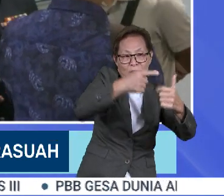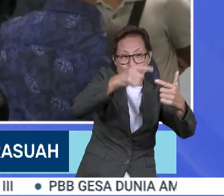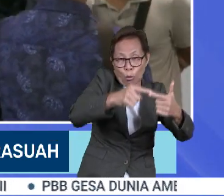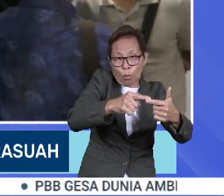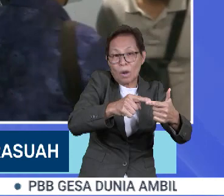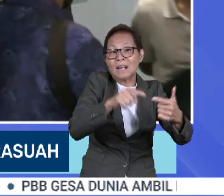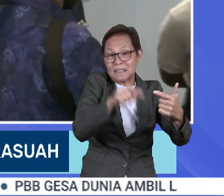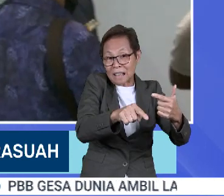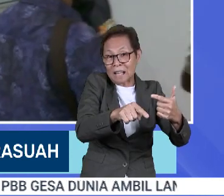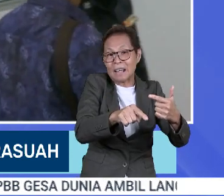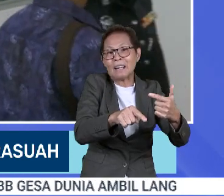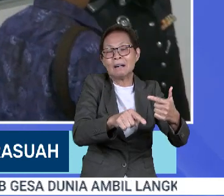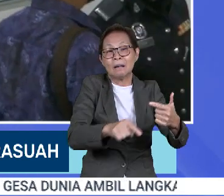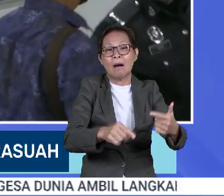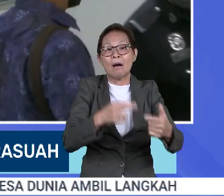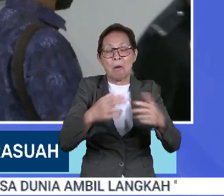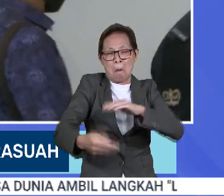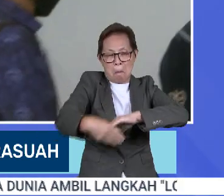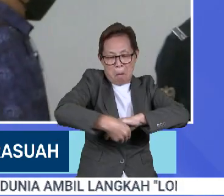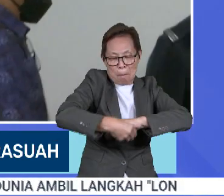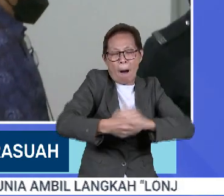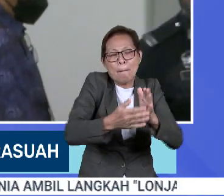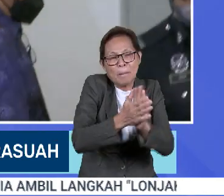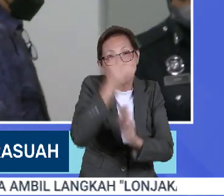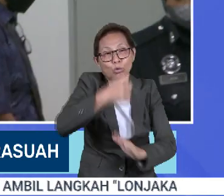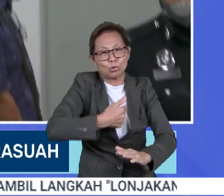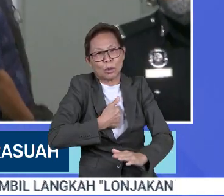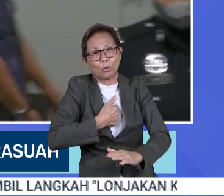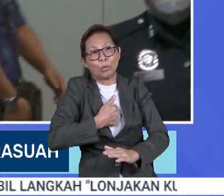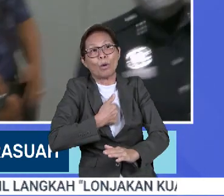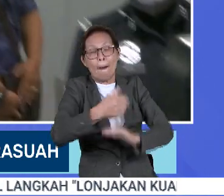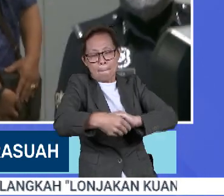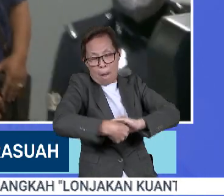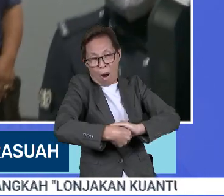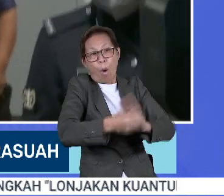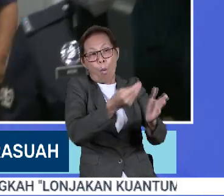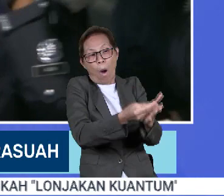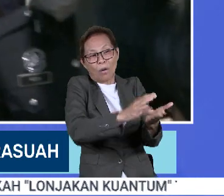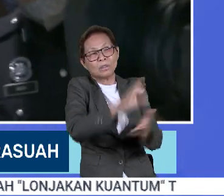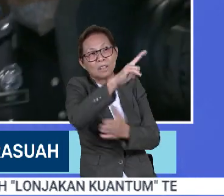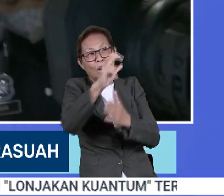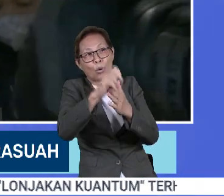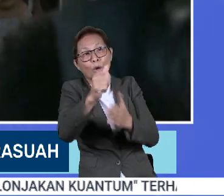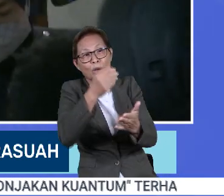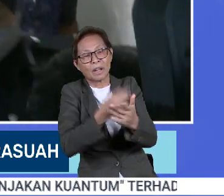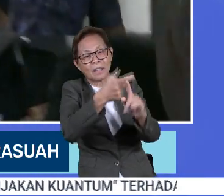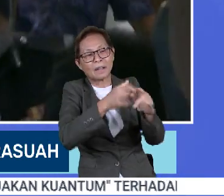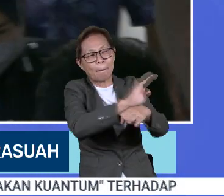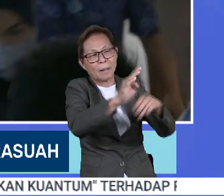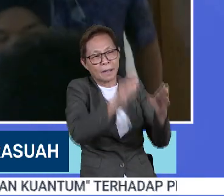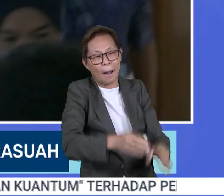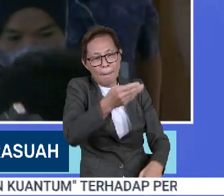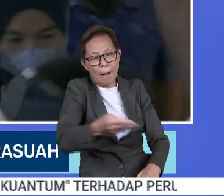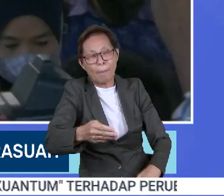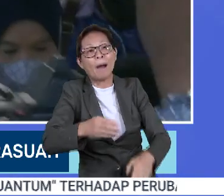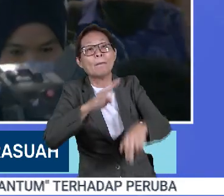Elvi Faizal C secara rasull meminta bagi dirinya suatu suapan uang tunai 300 Ringgit daripada penjaga barang